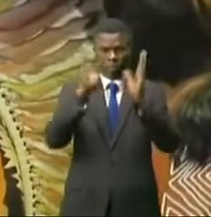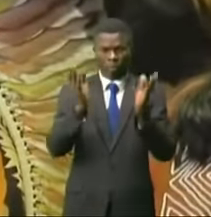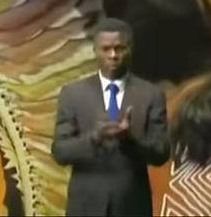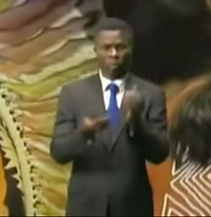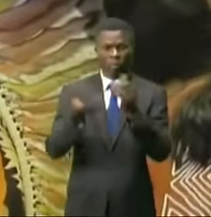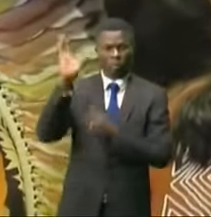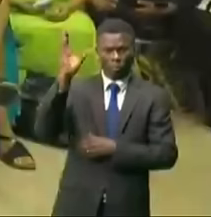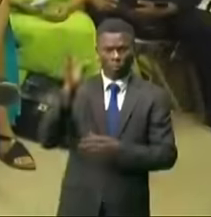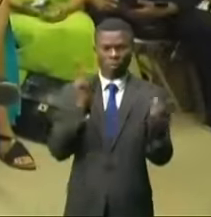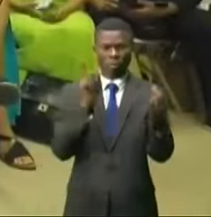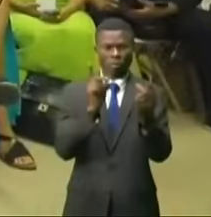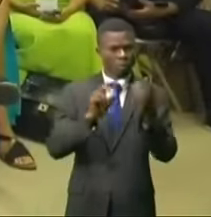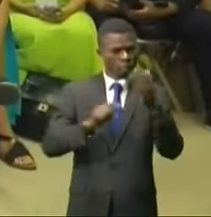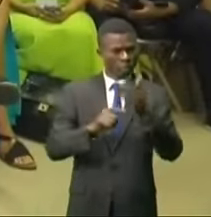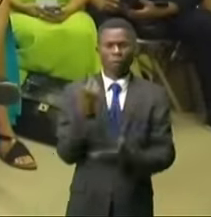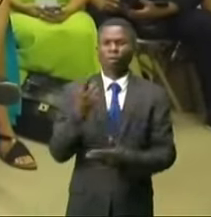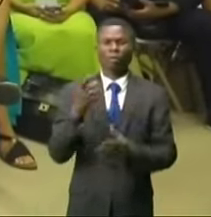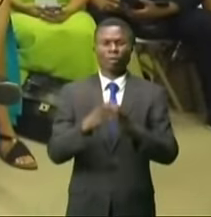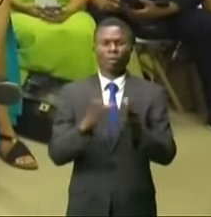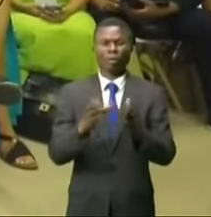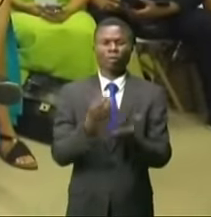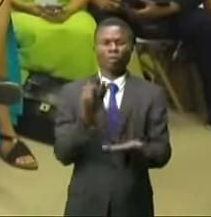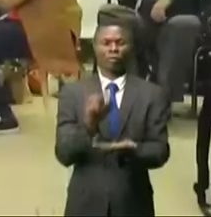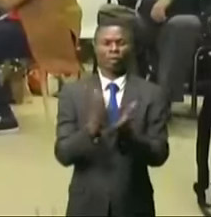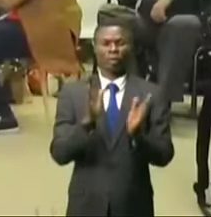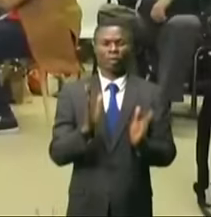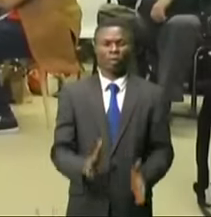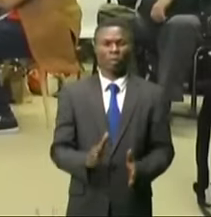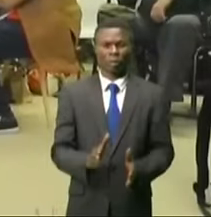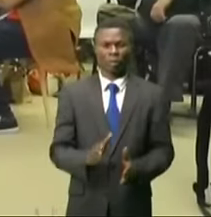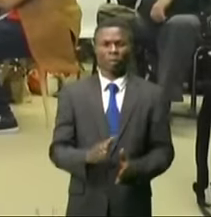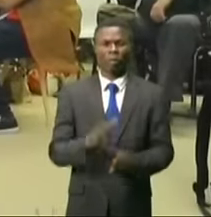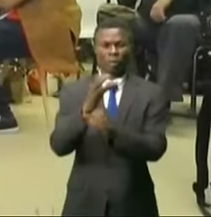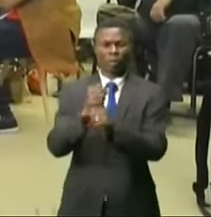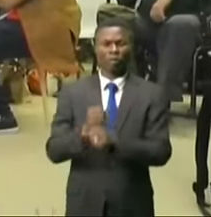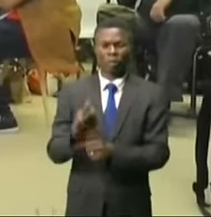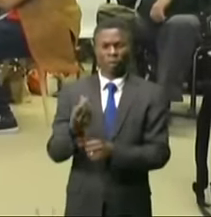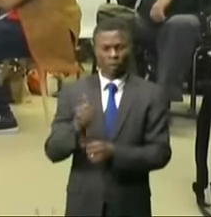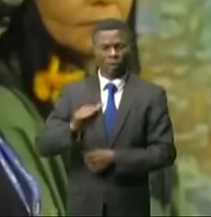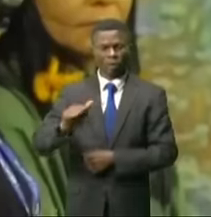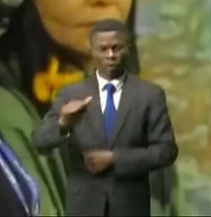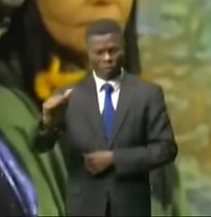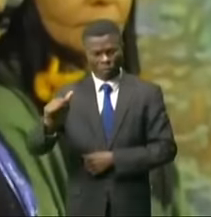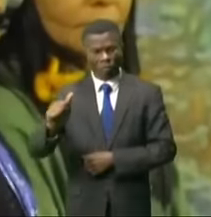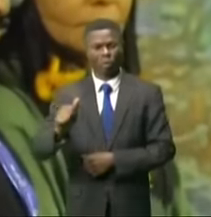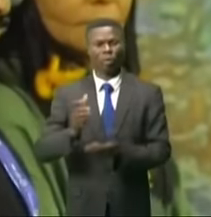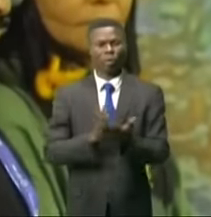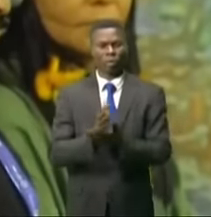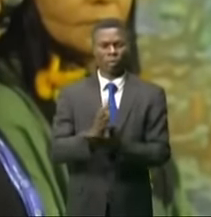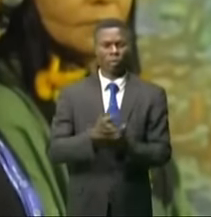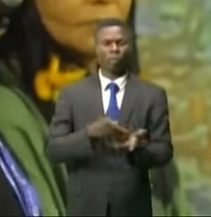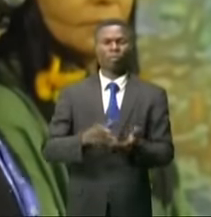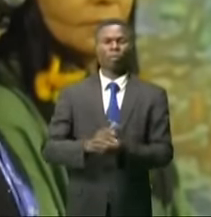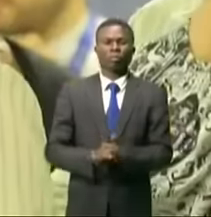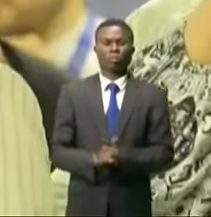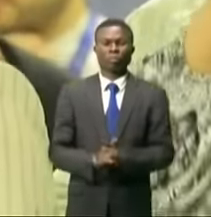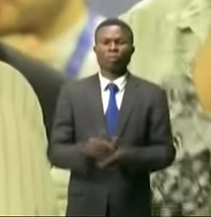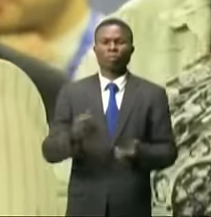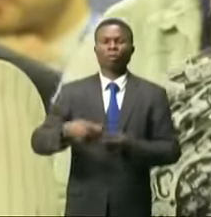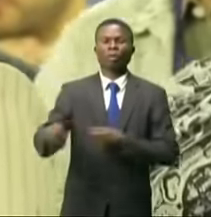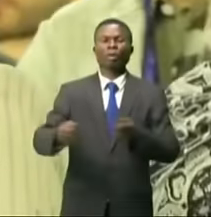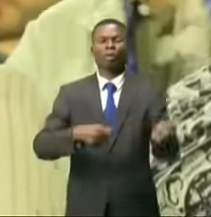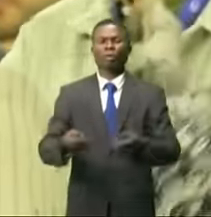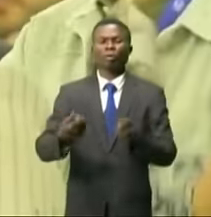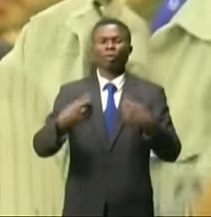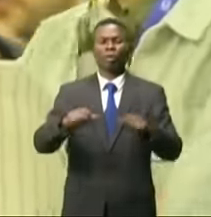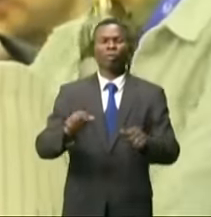soient en contact direct avec les financiers afin de percevoir leur dû. Il y a un marché de carbone volontaire qui